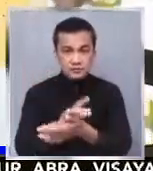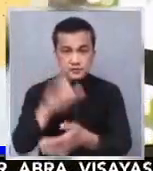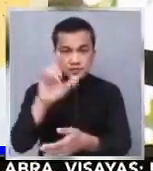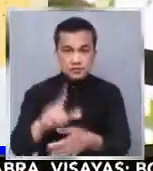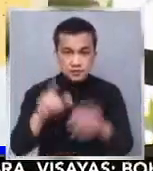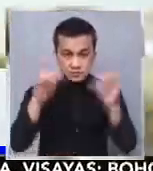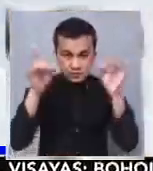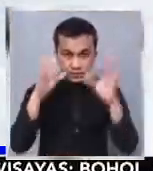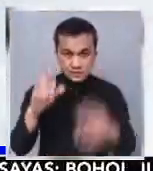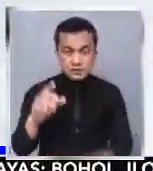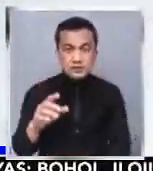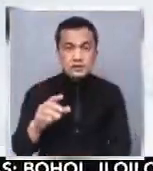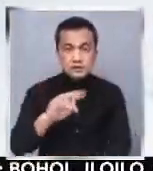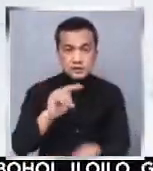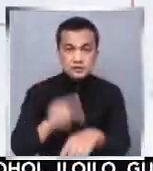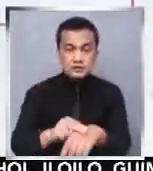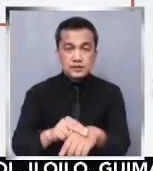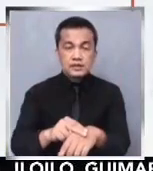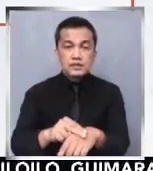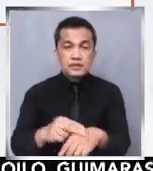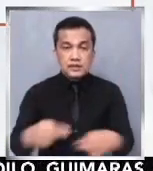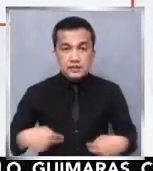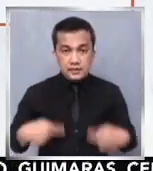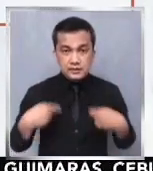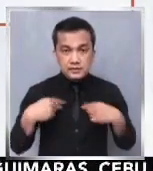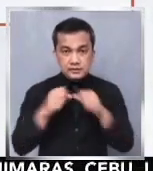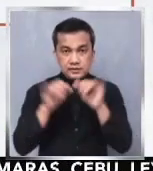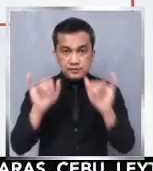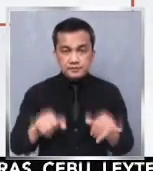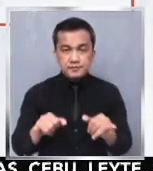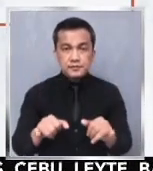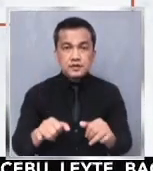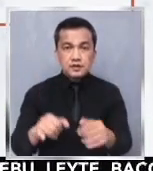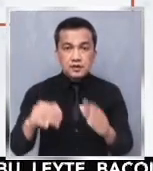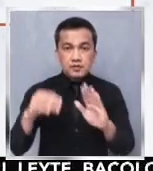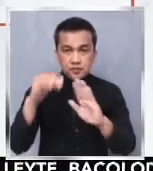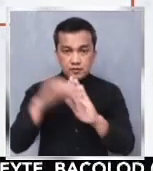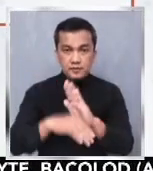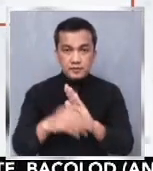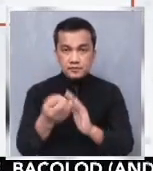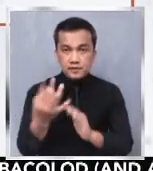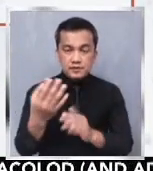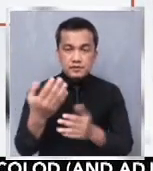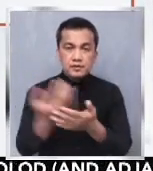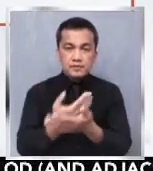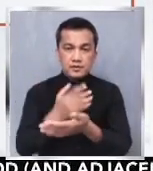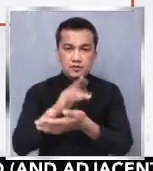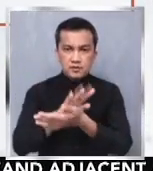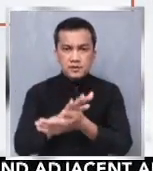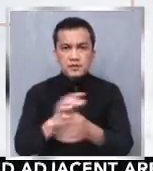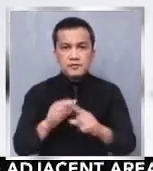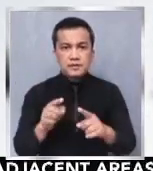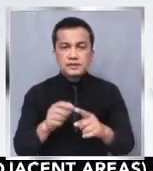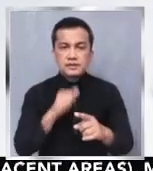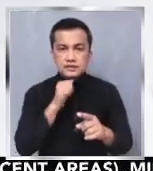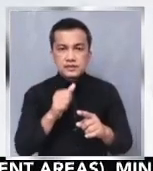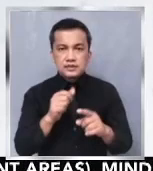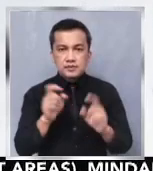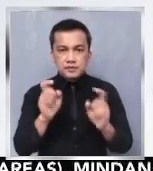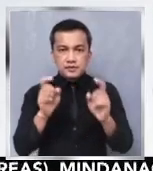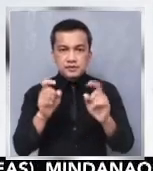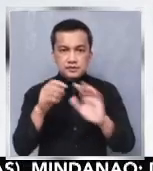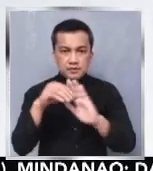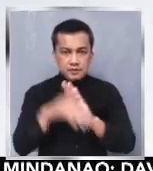system capacity. Bumaba pa rin ang bilang ng mga bagong COVID cases pero hindi na raw ganoon kabilis ang pagbaba. Ang